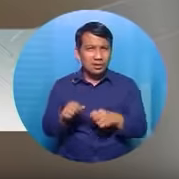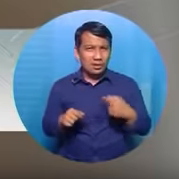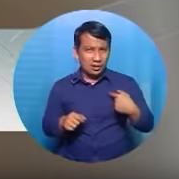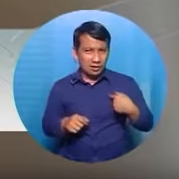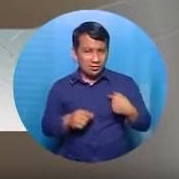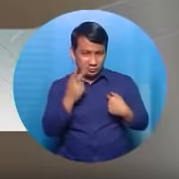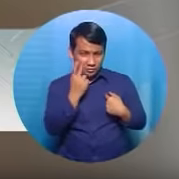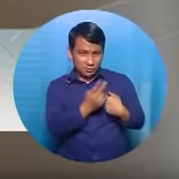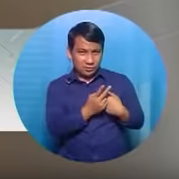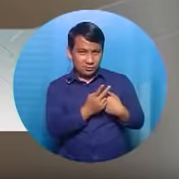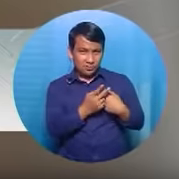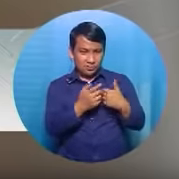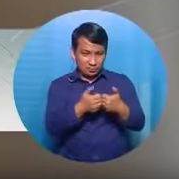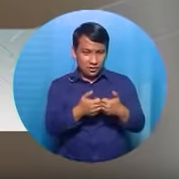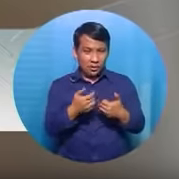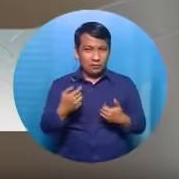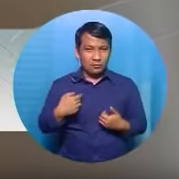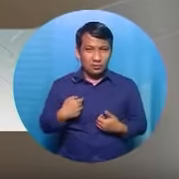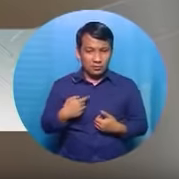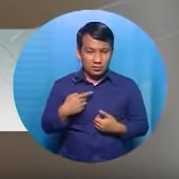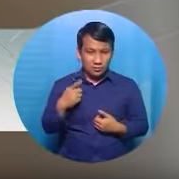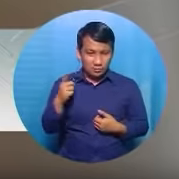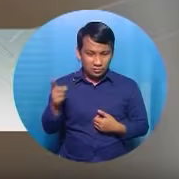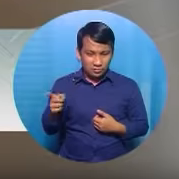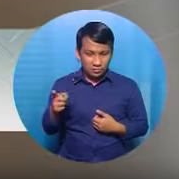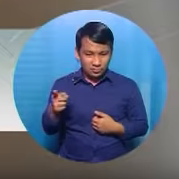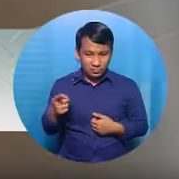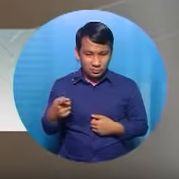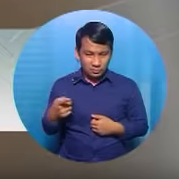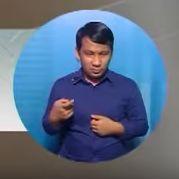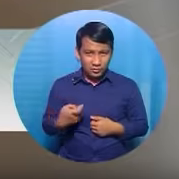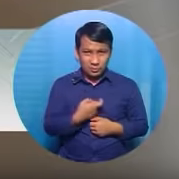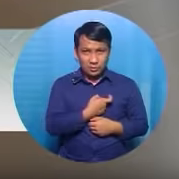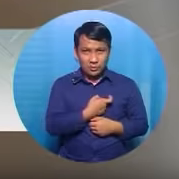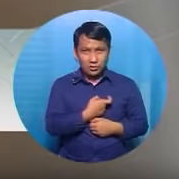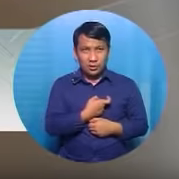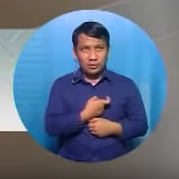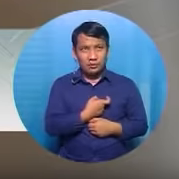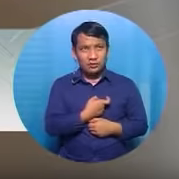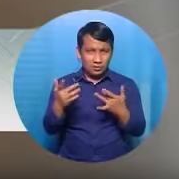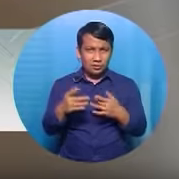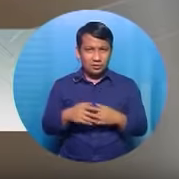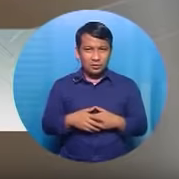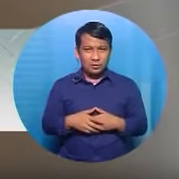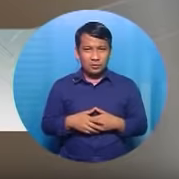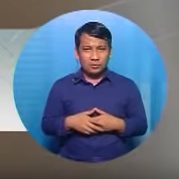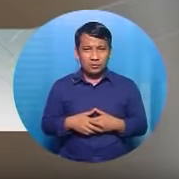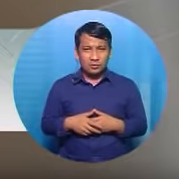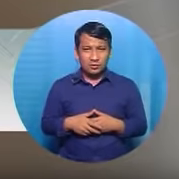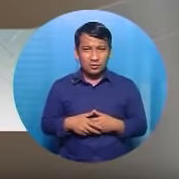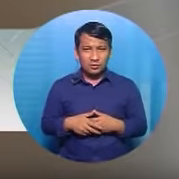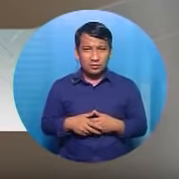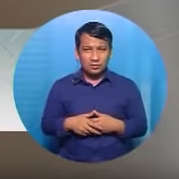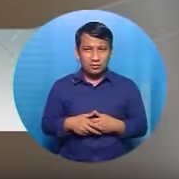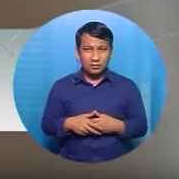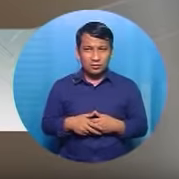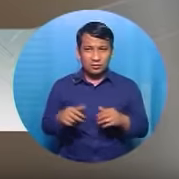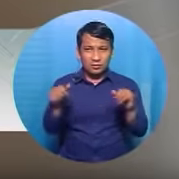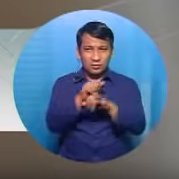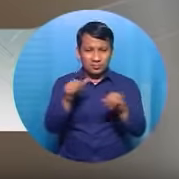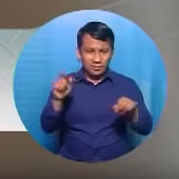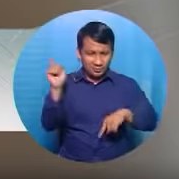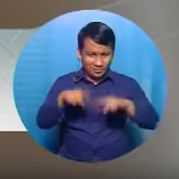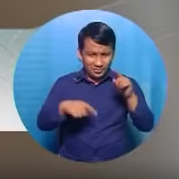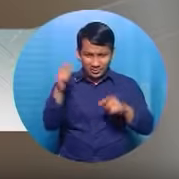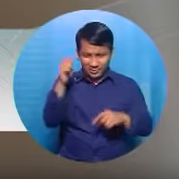nabukan si mong mga kabit. Si mga kabit. So, ikaw na nga nanamakit. Tulis si Kante. Okay, ako ngayon mukhang kawawa. Sige. Ma'am, palihog, pwede ba ka nagmag-Tagalog